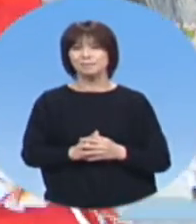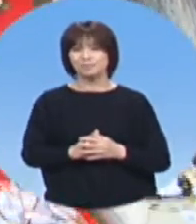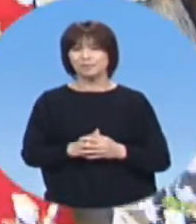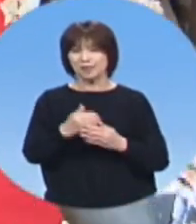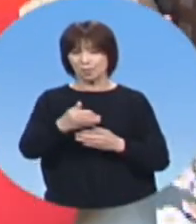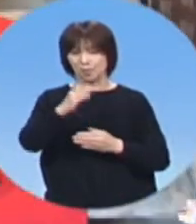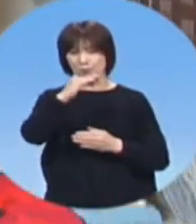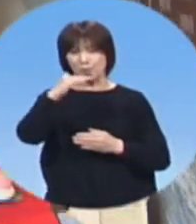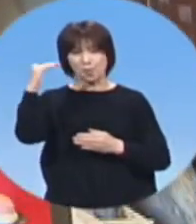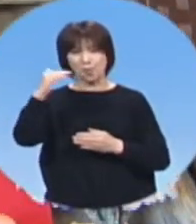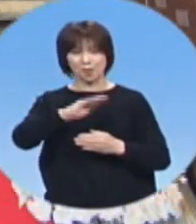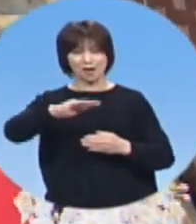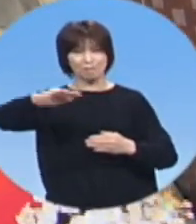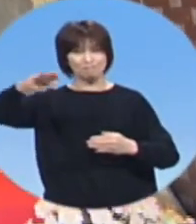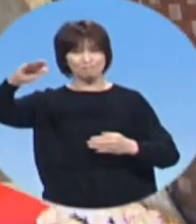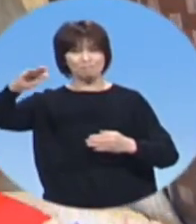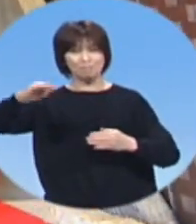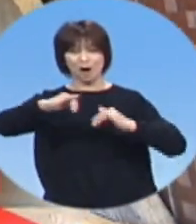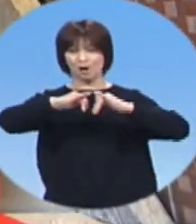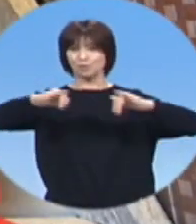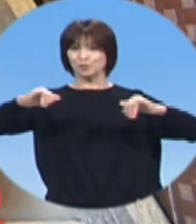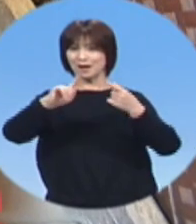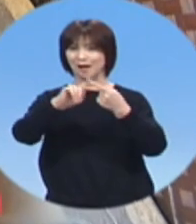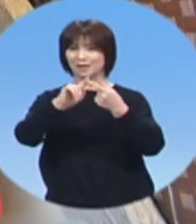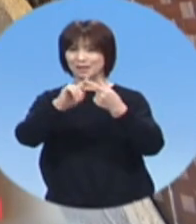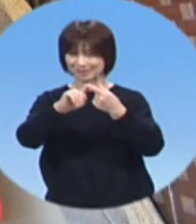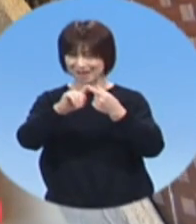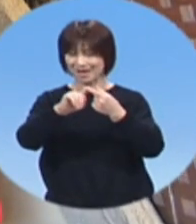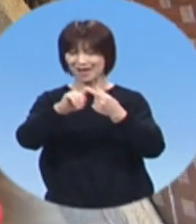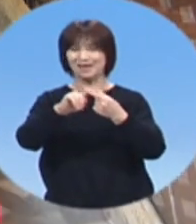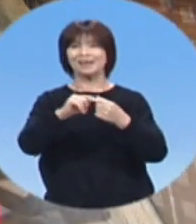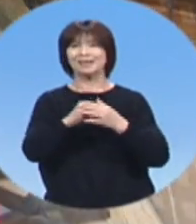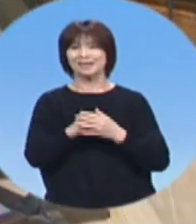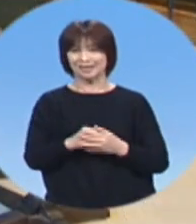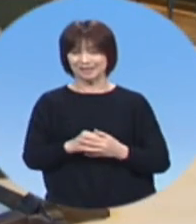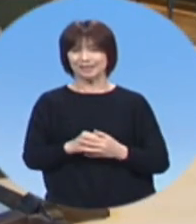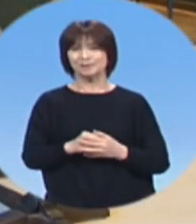この豪華な空間に合っていてとても素敵なおひな様ですね。 そうですね、